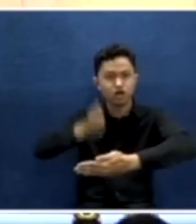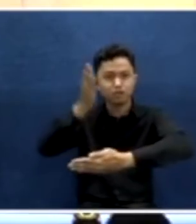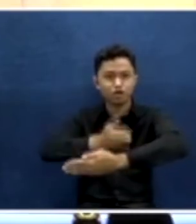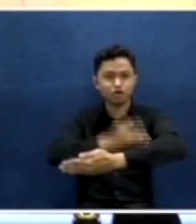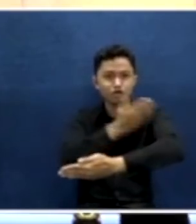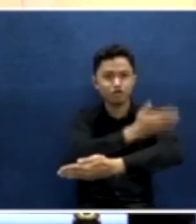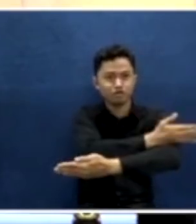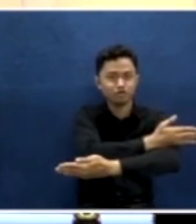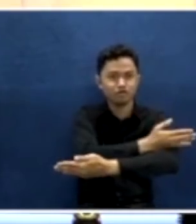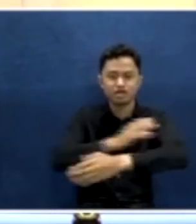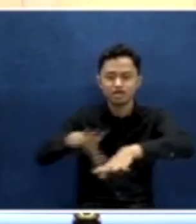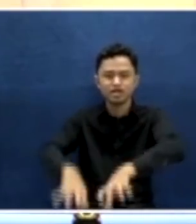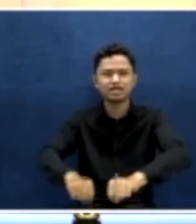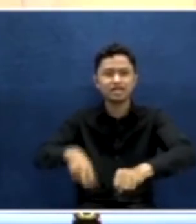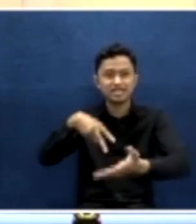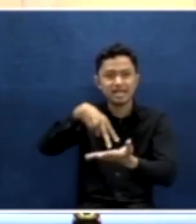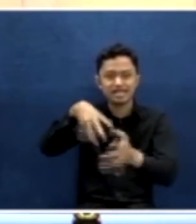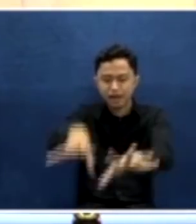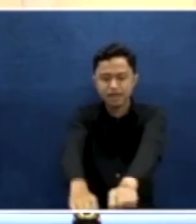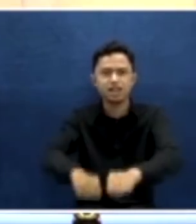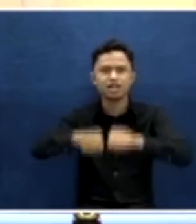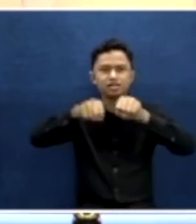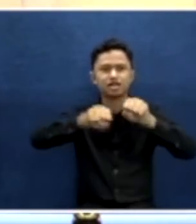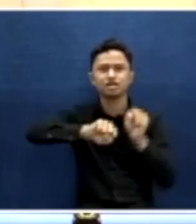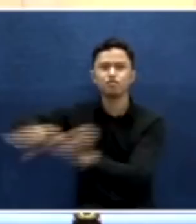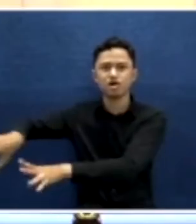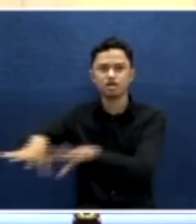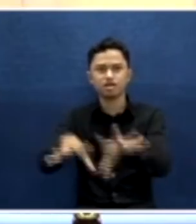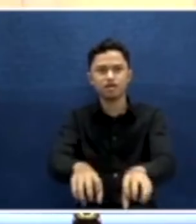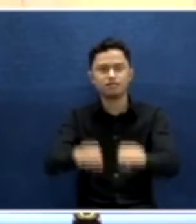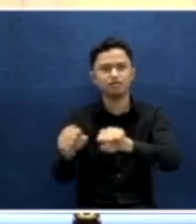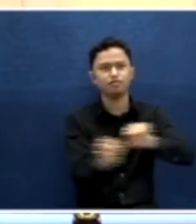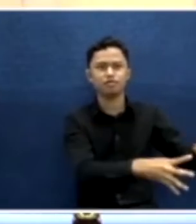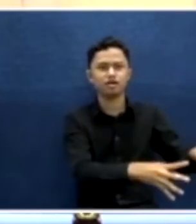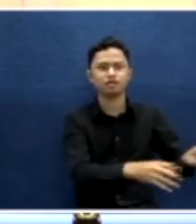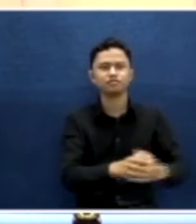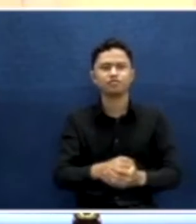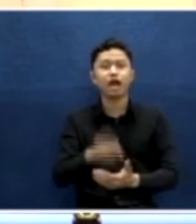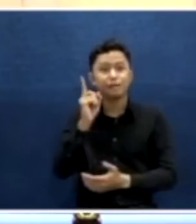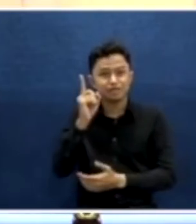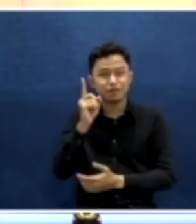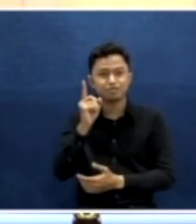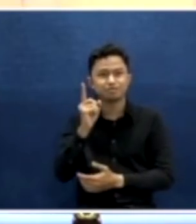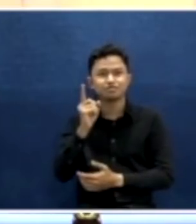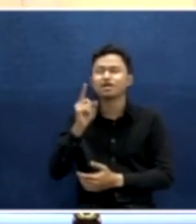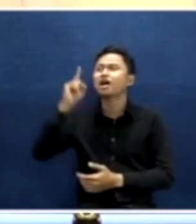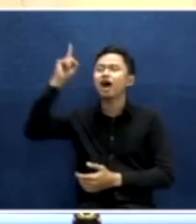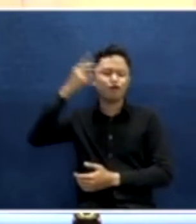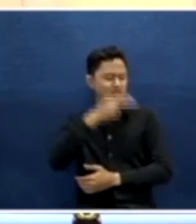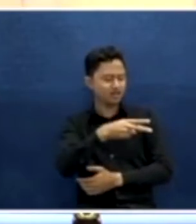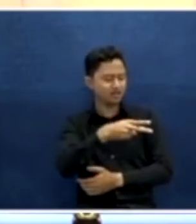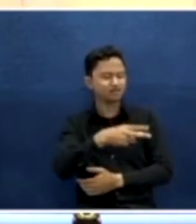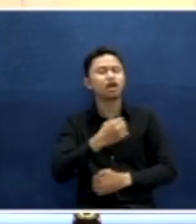supaya orang itu tidak tersakiti ketika melewati jalan tersebut Kanada hal tersebut kata Rasulullah Allah Ridha